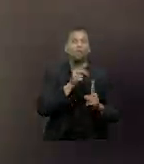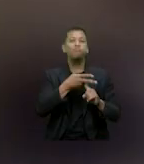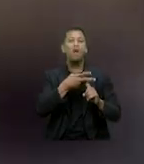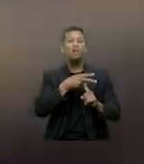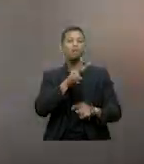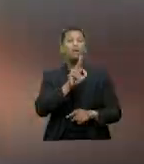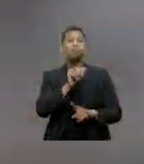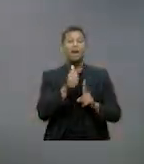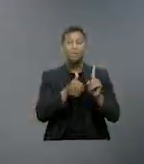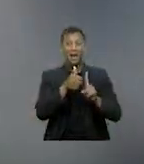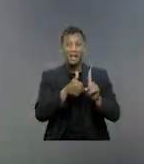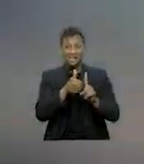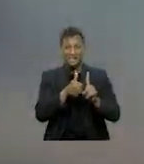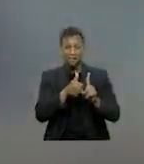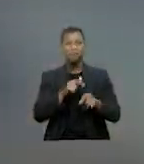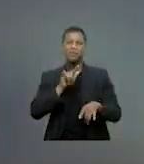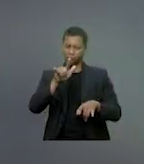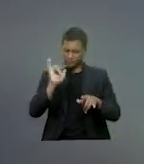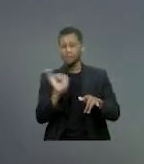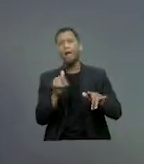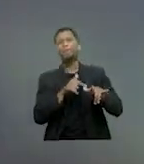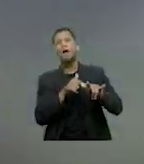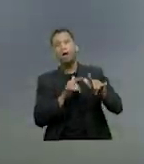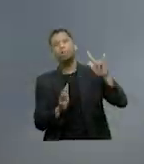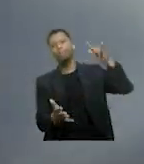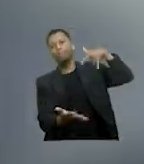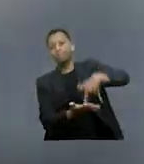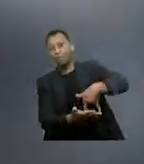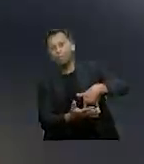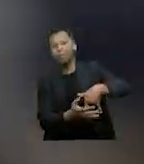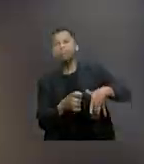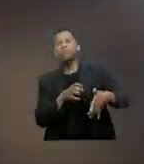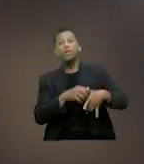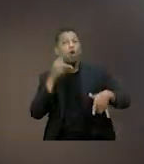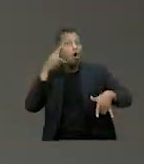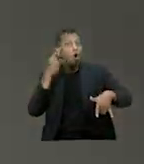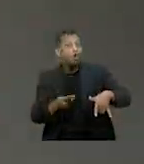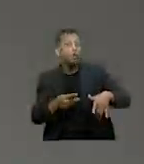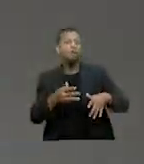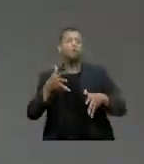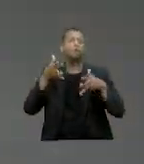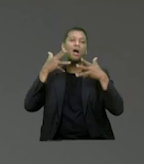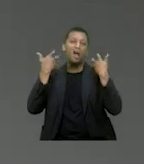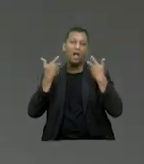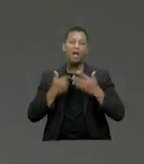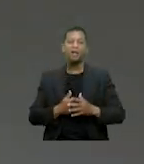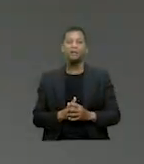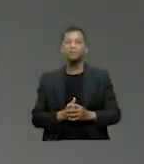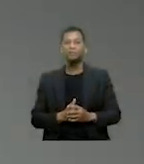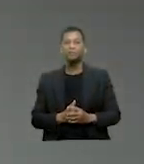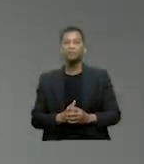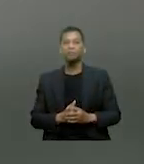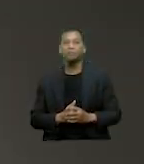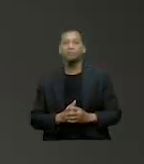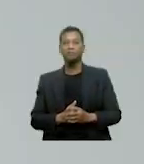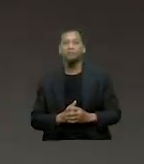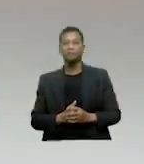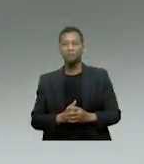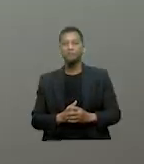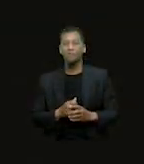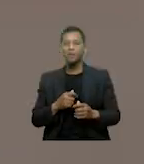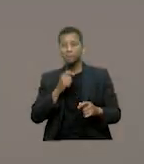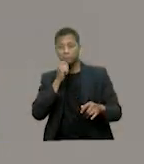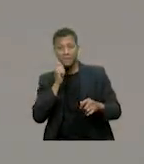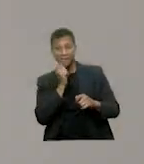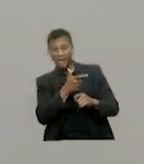satu pesawat Super Tucano jatuh dan menghantam sebuah rumah kos di Malang, Jawa Timur. TNI AU memesan 16 unit Super Tucano